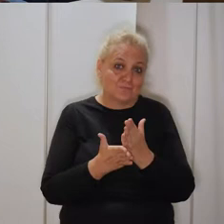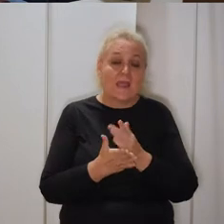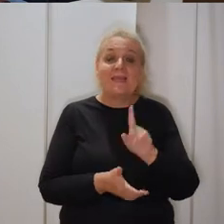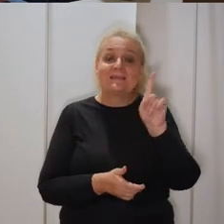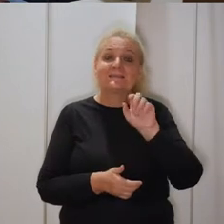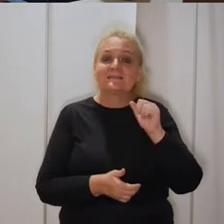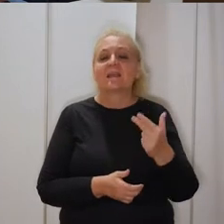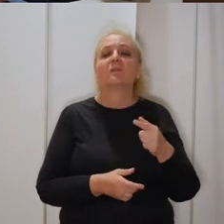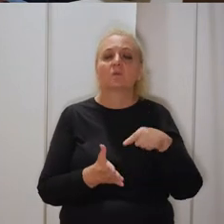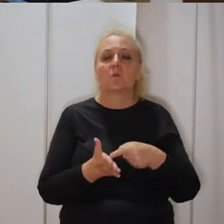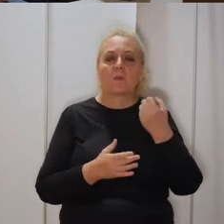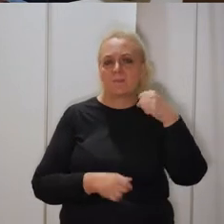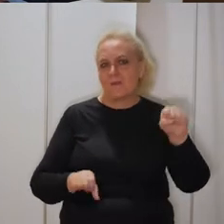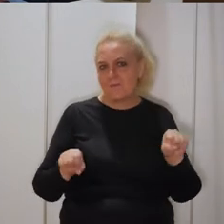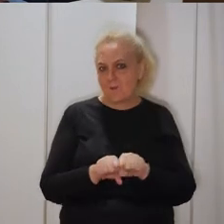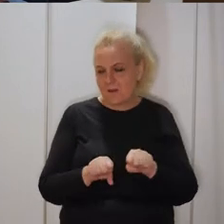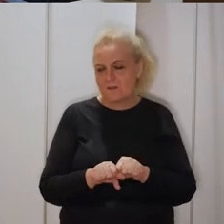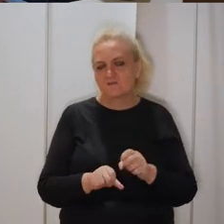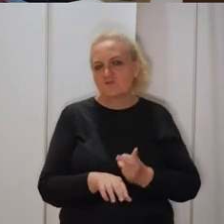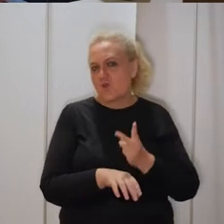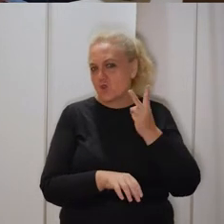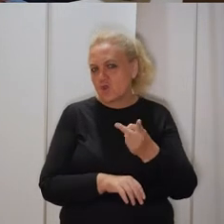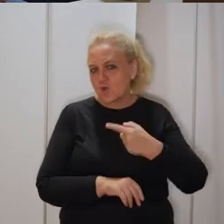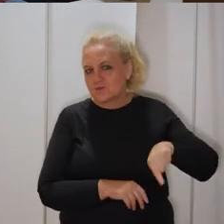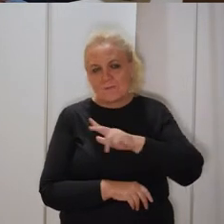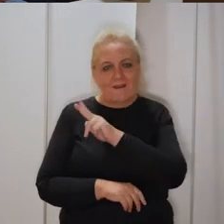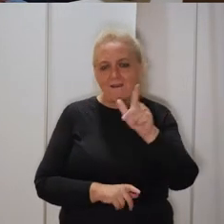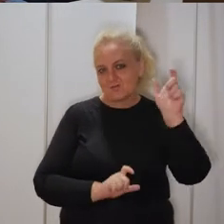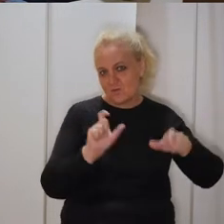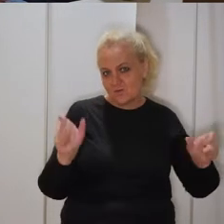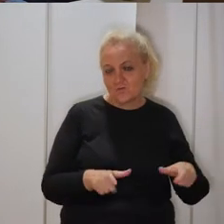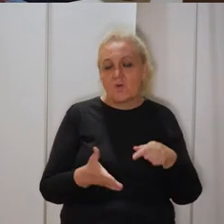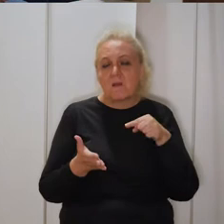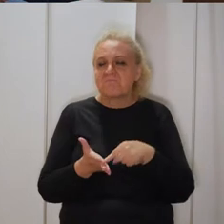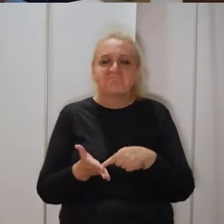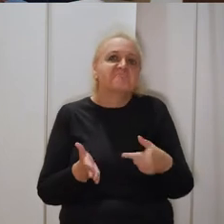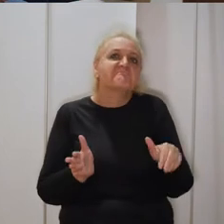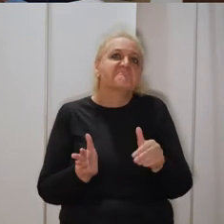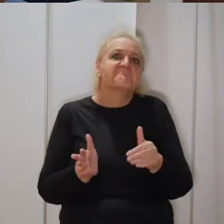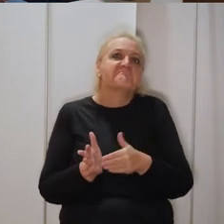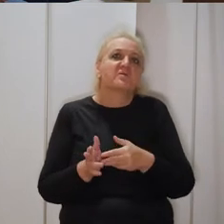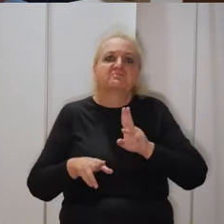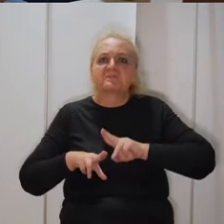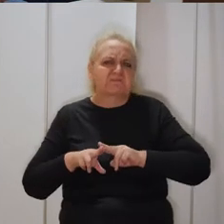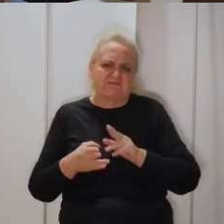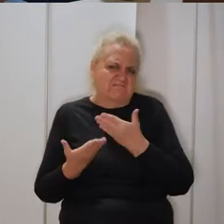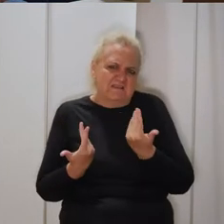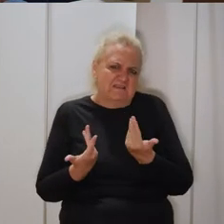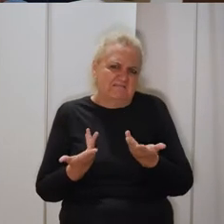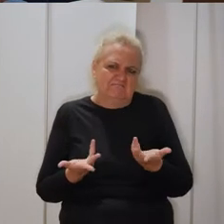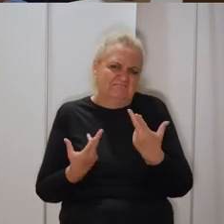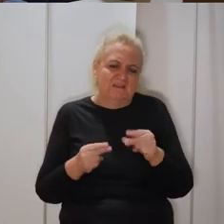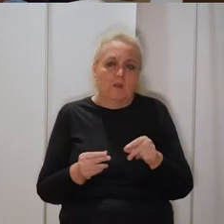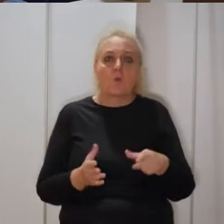Ziny są demokratyczne, takie dostępne dla każdej osoby. Tutaj niepotrzebny jest sprzęt, także one